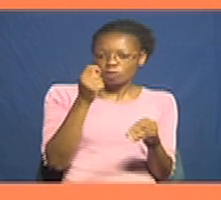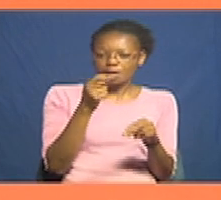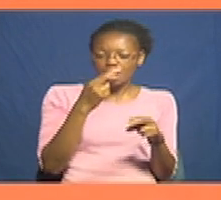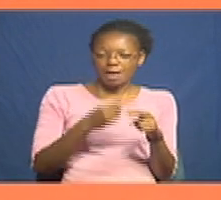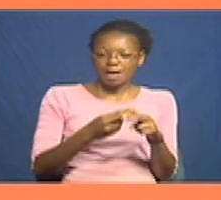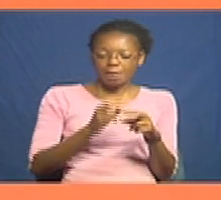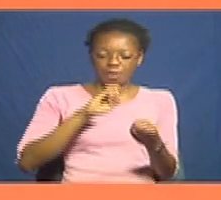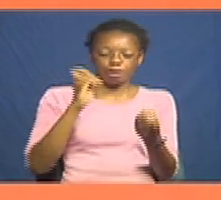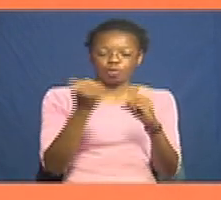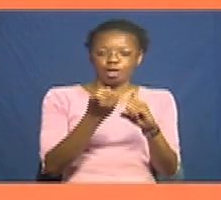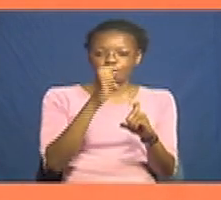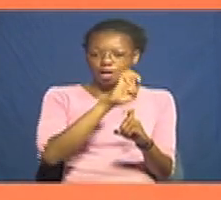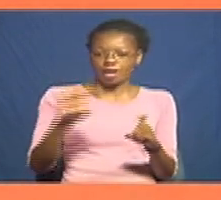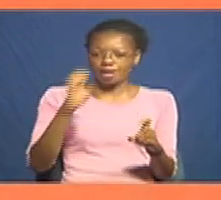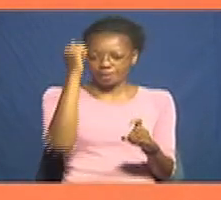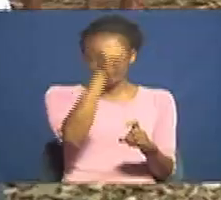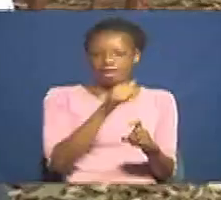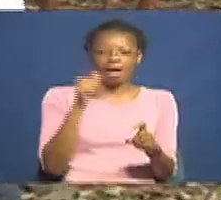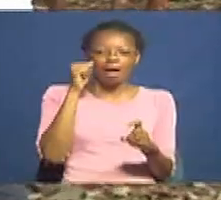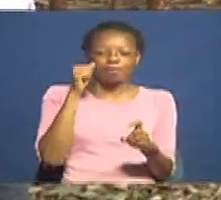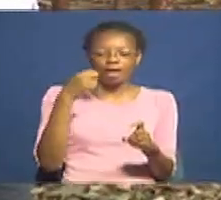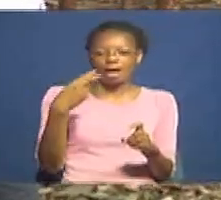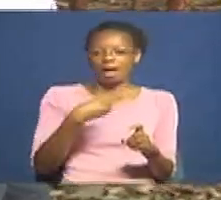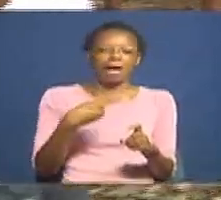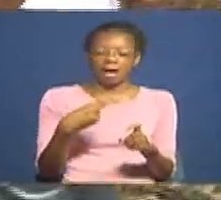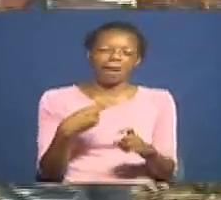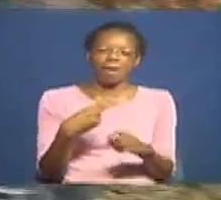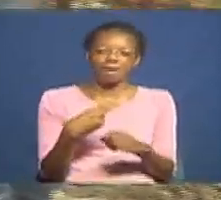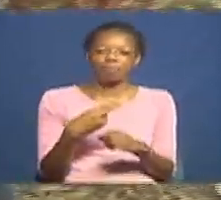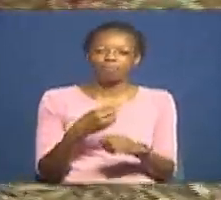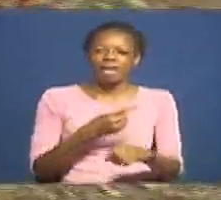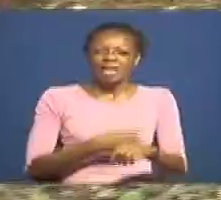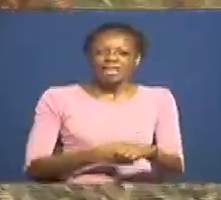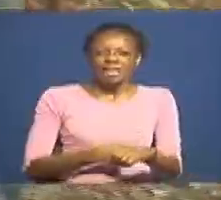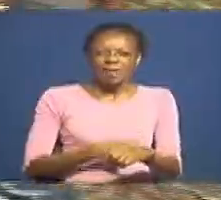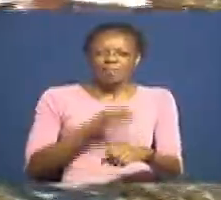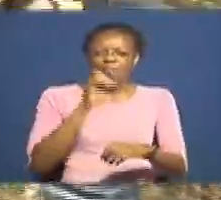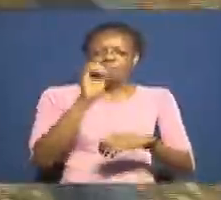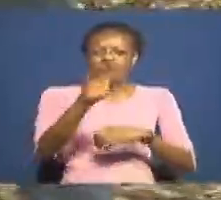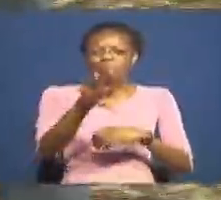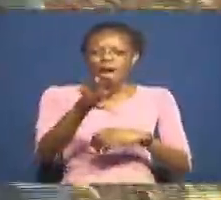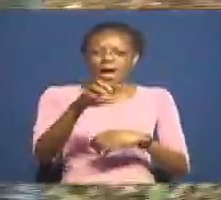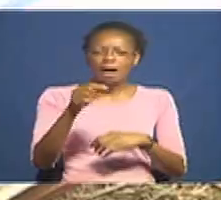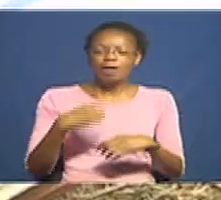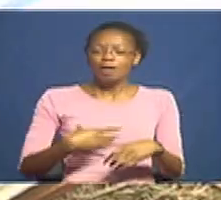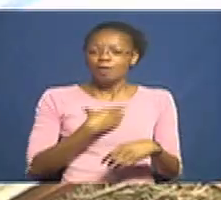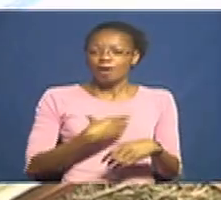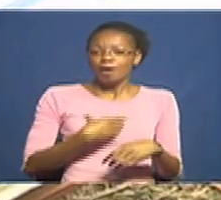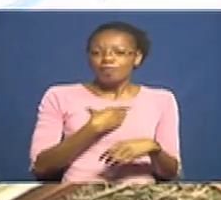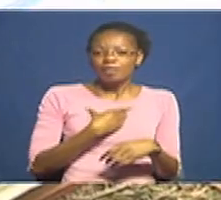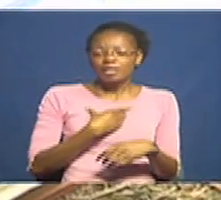Herbarium. Miti ama tunda likishatolewa mwituni jina hugeuka na kuwa specimen.